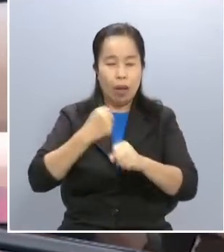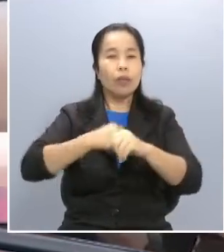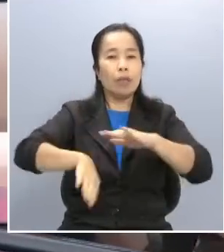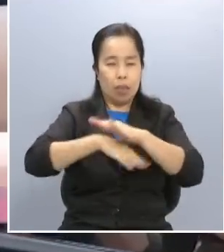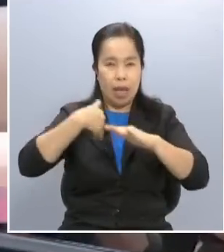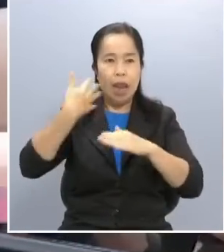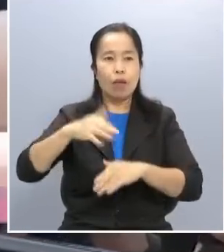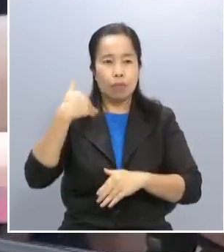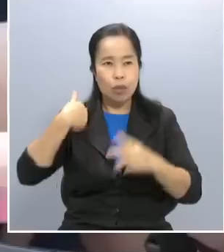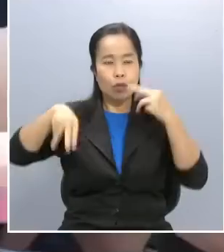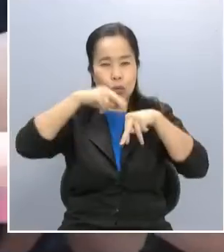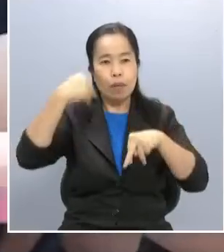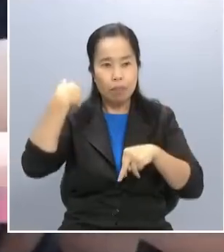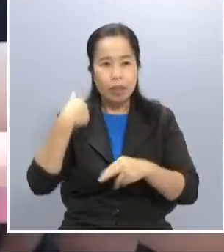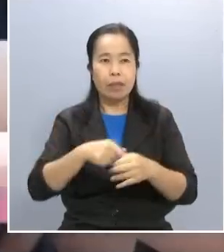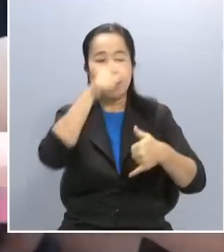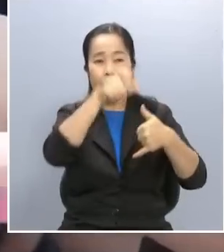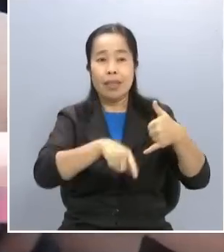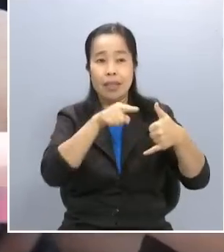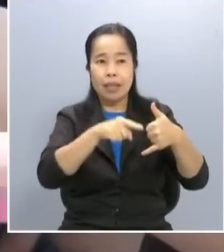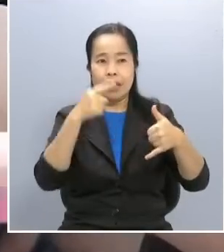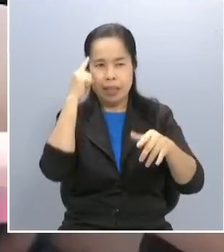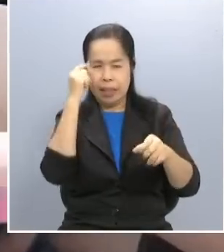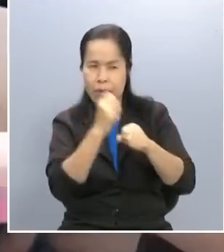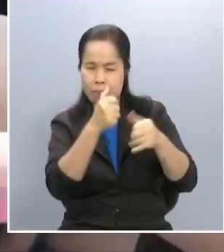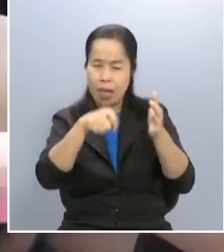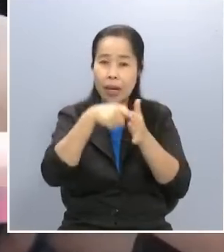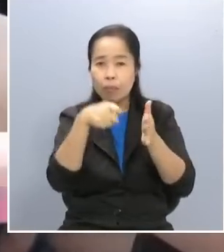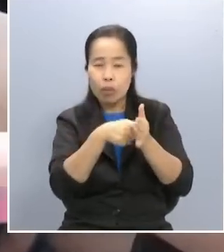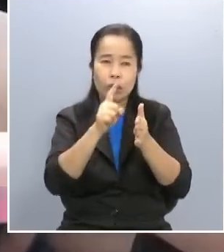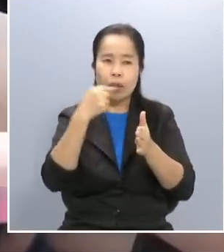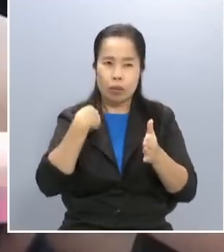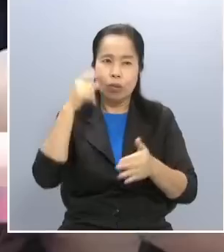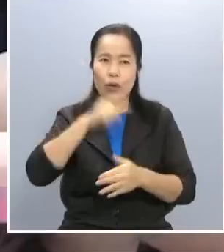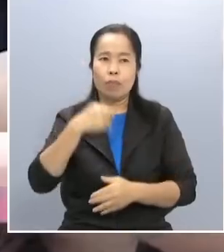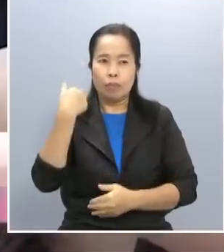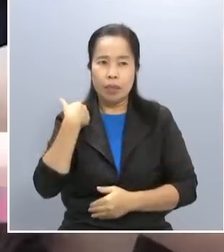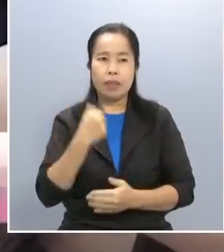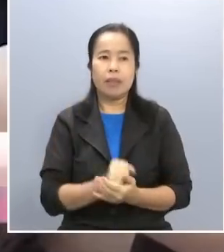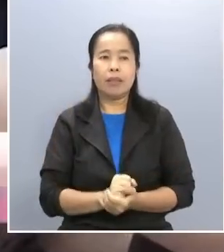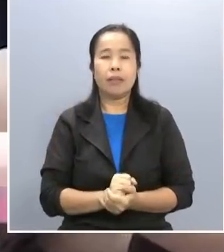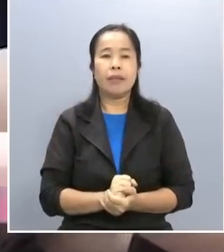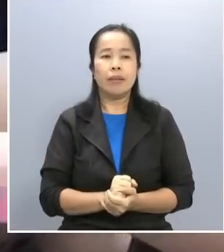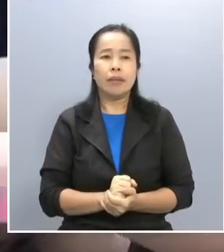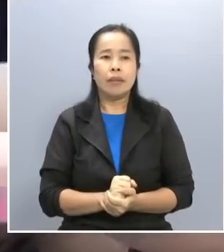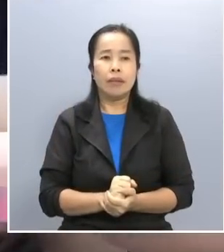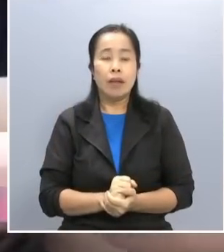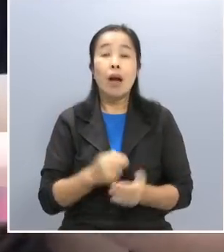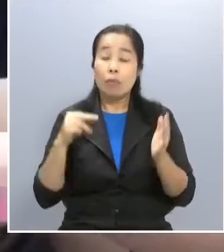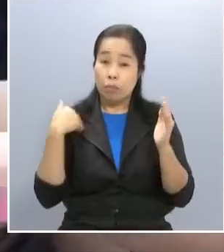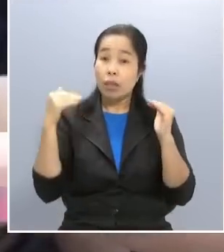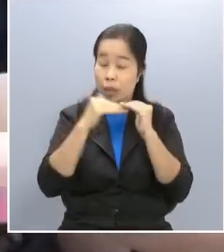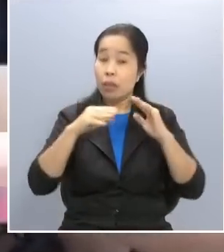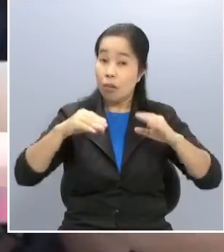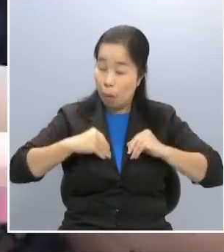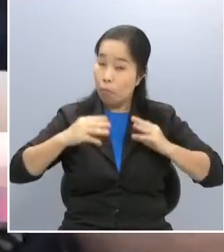จสอบดูก่อนว่าลูกความเนี่ยเป็นไปได้ไหมเหตุและผลได้มีการออกภาคสนามกันแล้ว แต่ว่ามีสิทธิ์ที่เขาจะรับสารภา